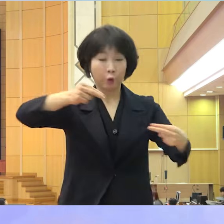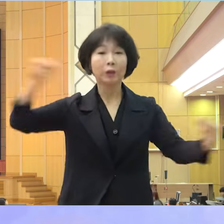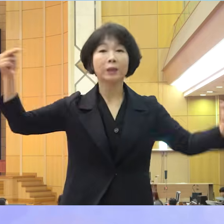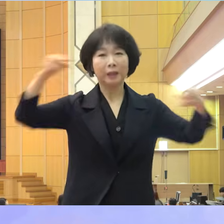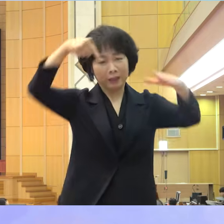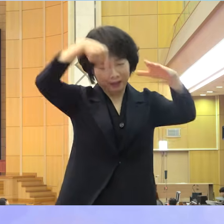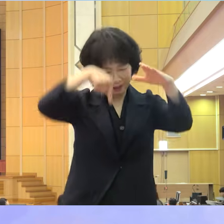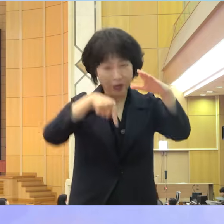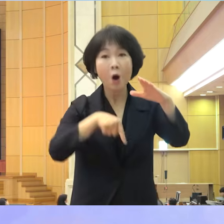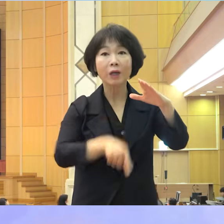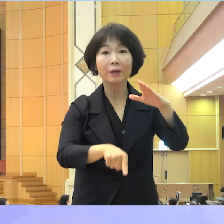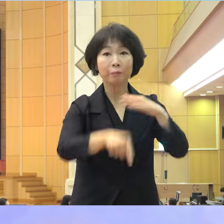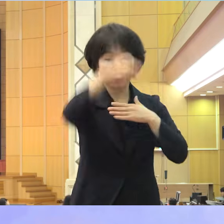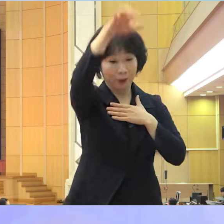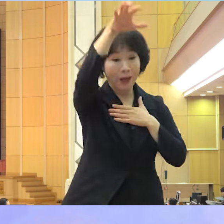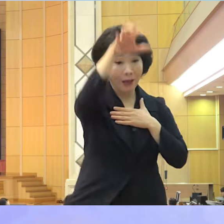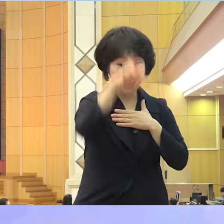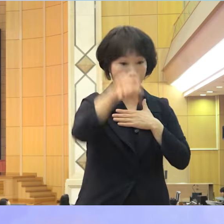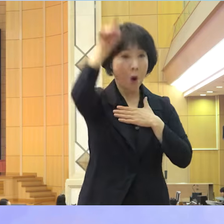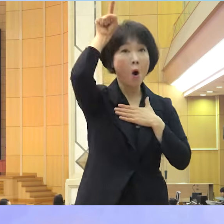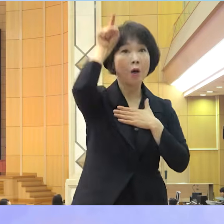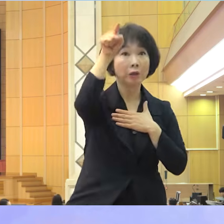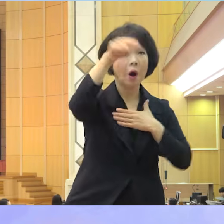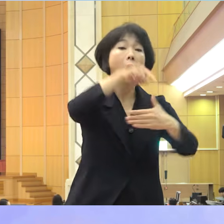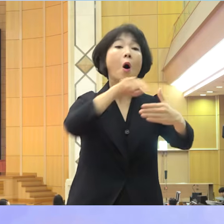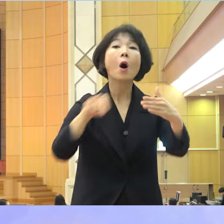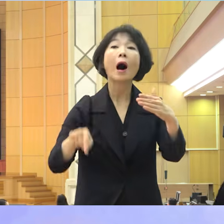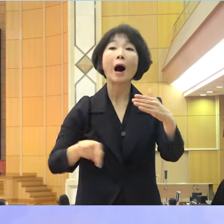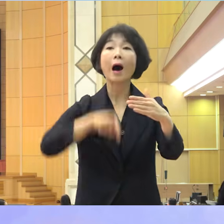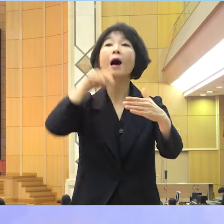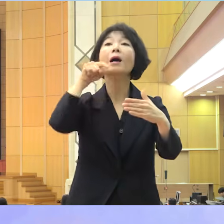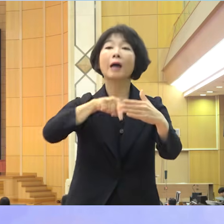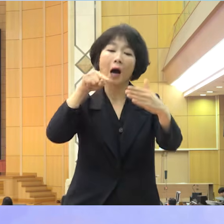너곳한 주를 끌어 깊은 데로 저